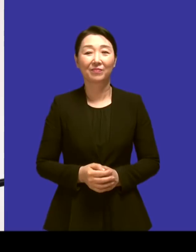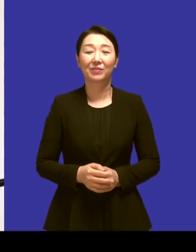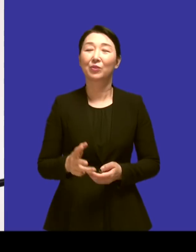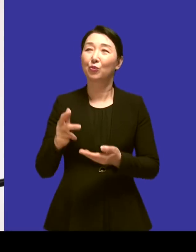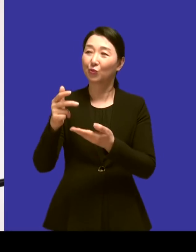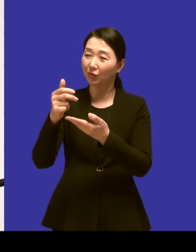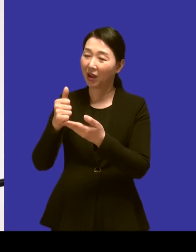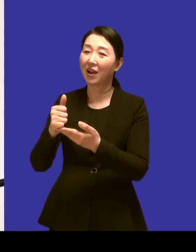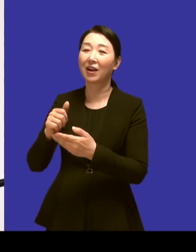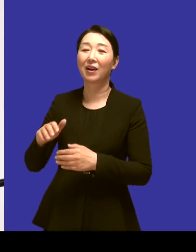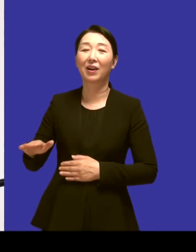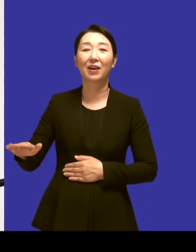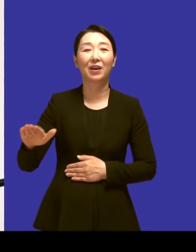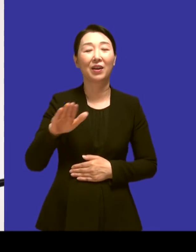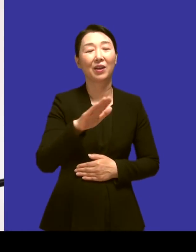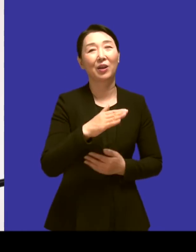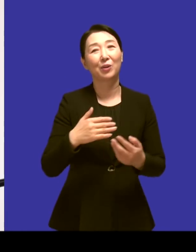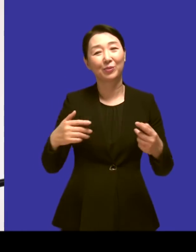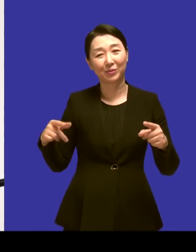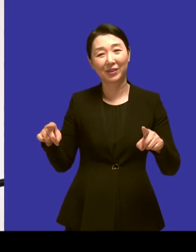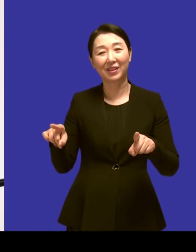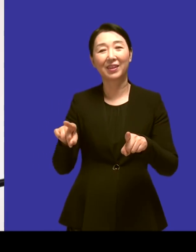예배하자. 주가